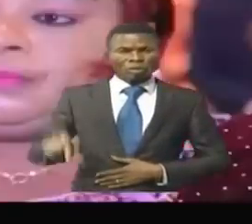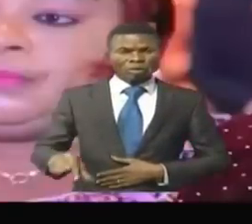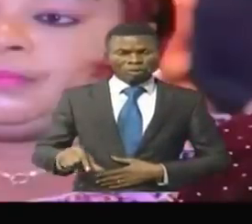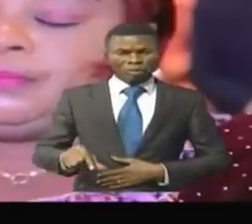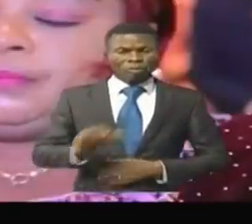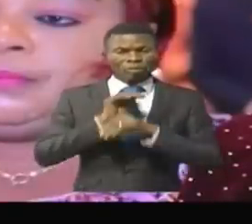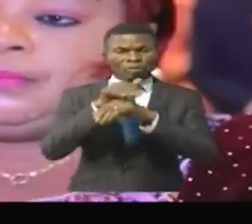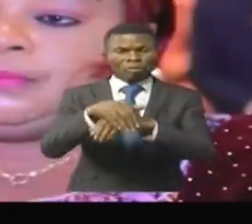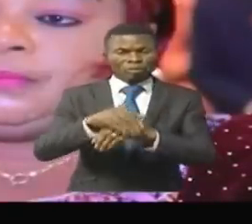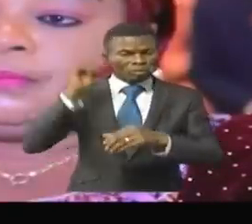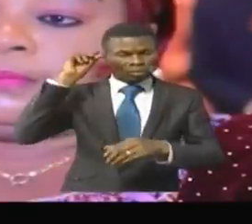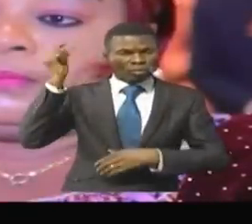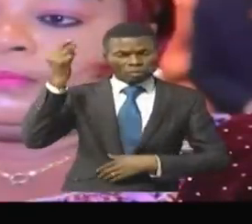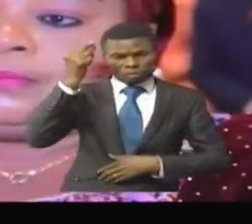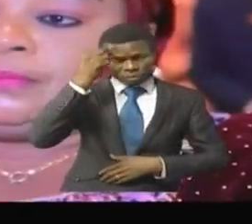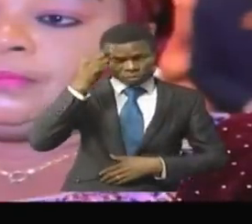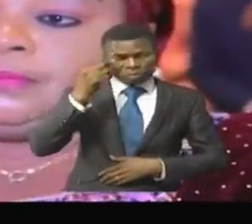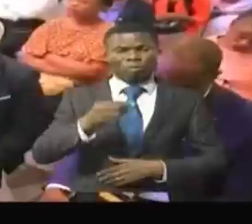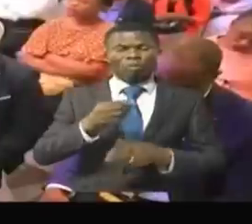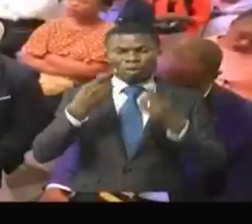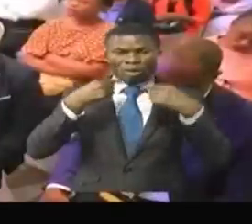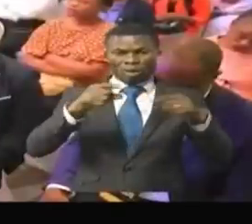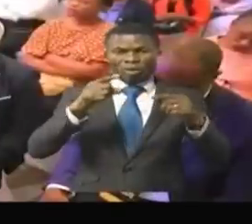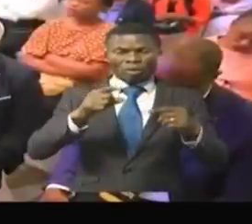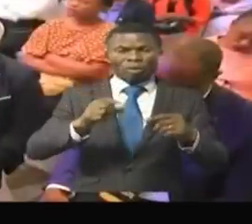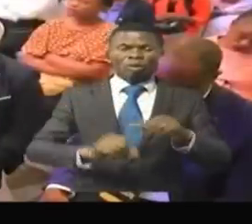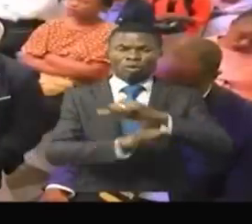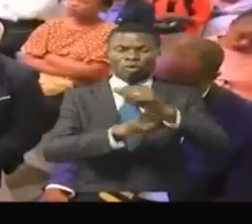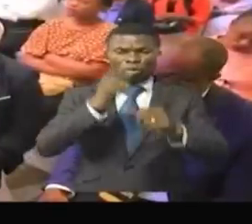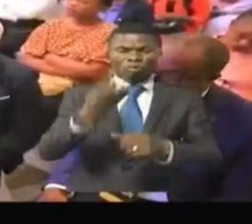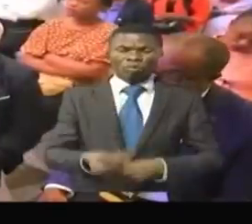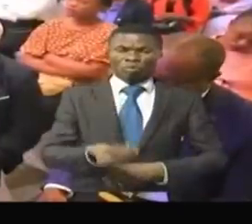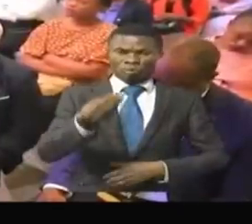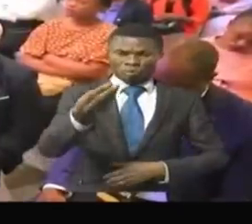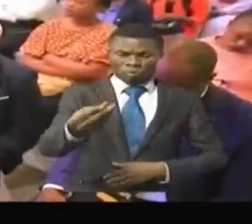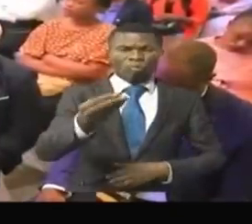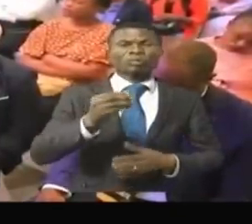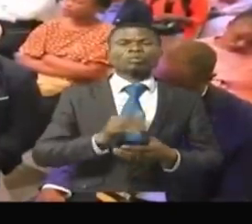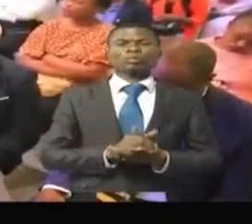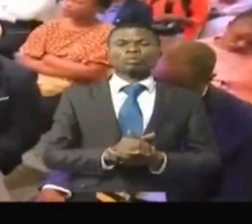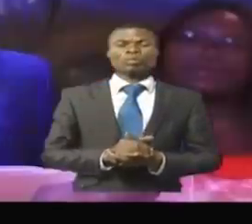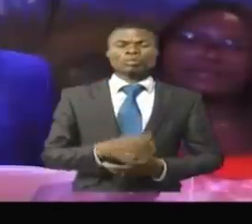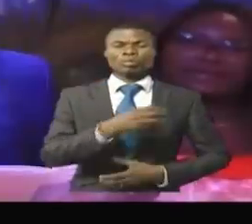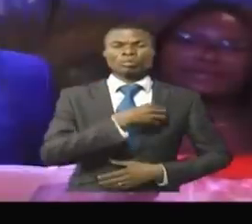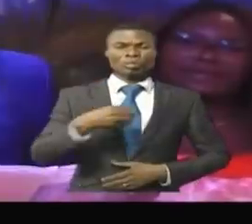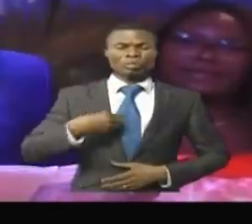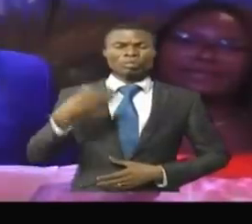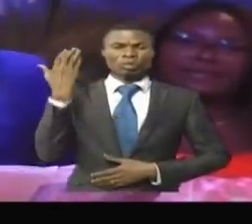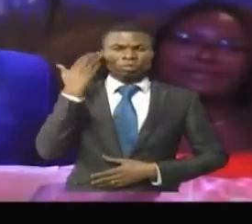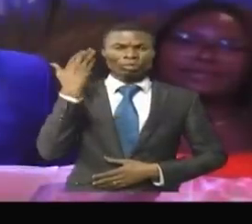engage son gouvernement et annonce un premier soutien financier. Je suis donc heureux, mesdames et messieurs,